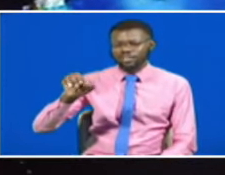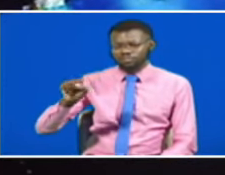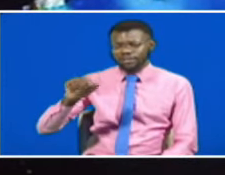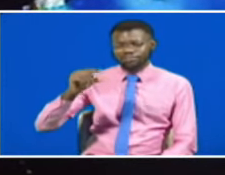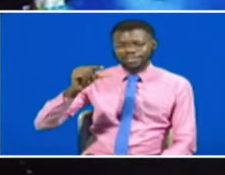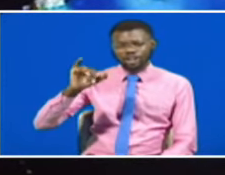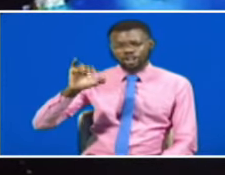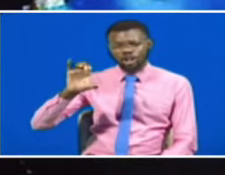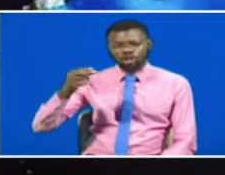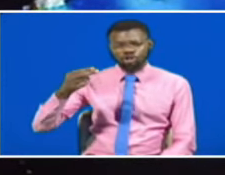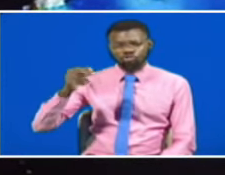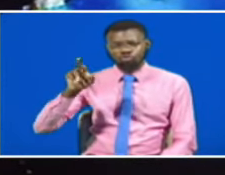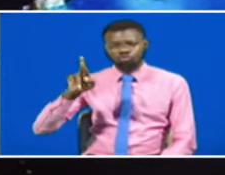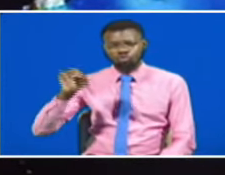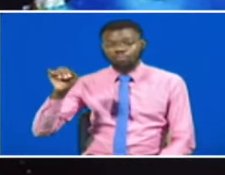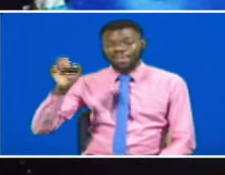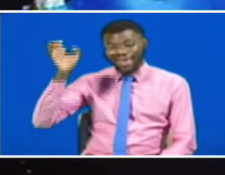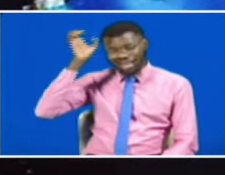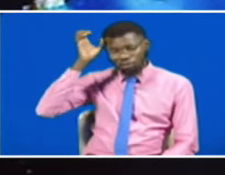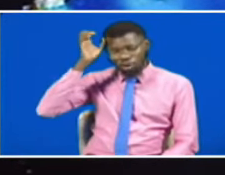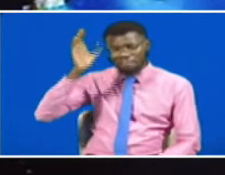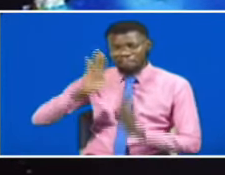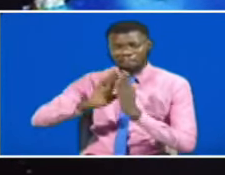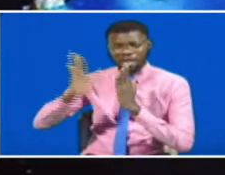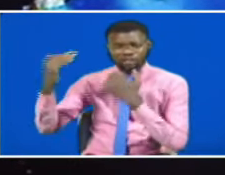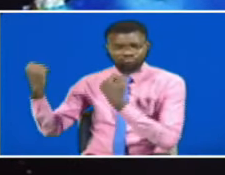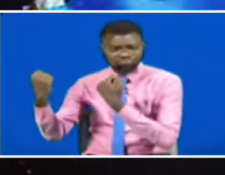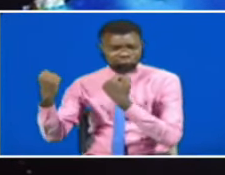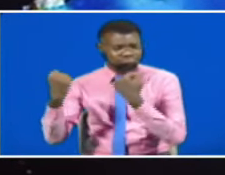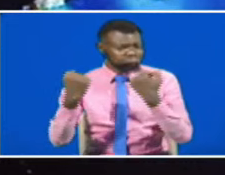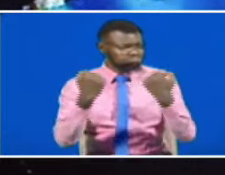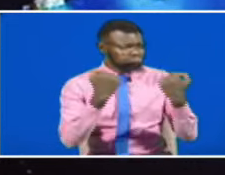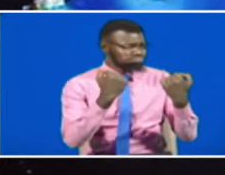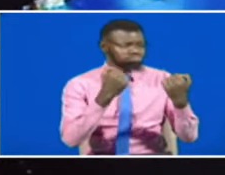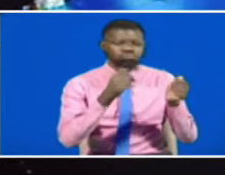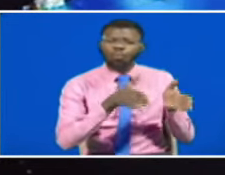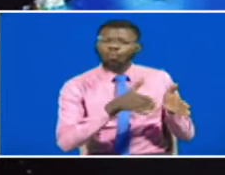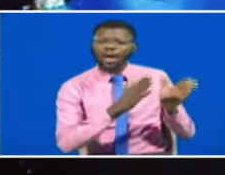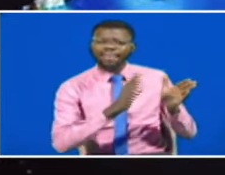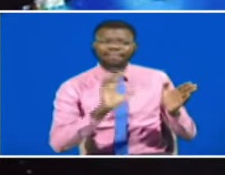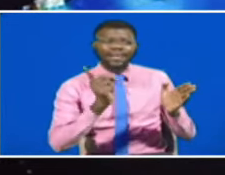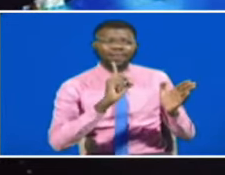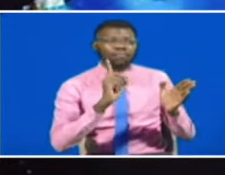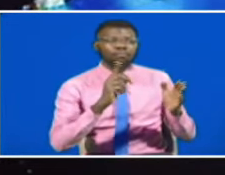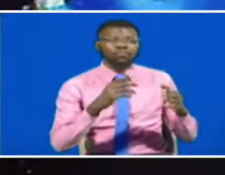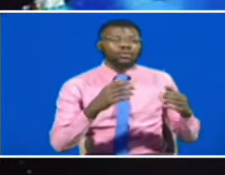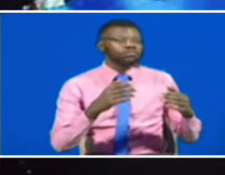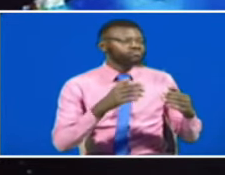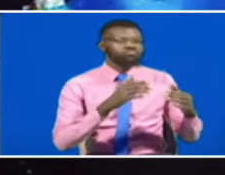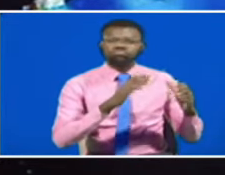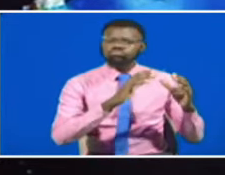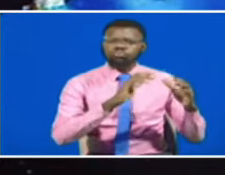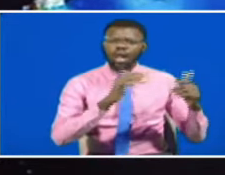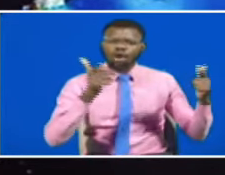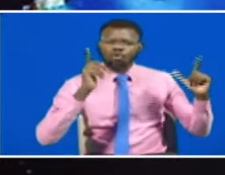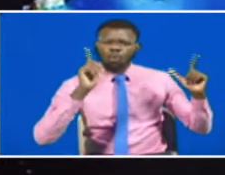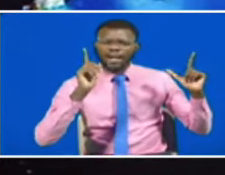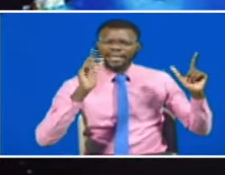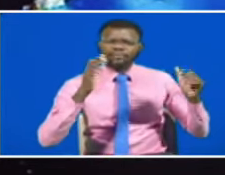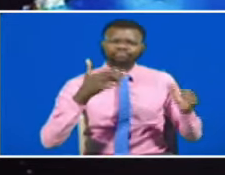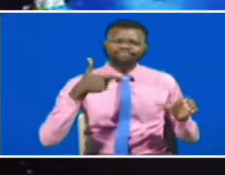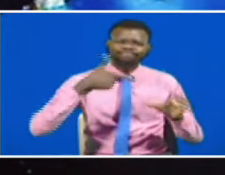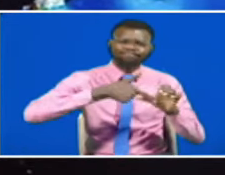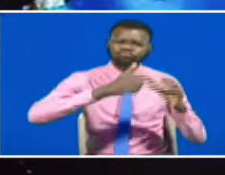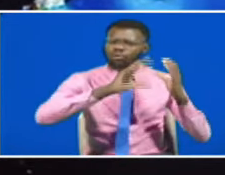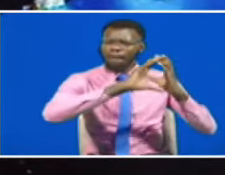la Eldoret Express lilokuwa likielekea Nairobi liligongana na lori la mafuta lilokuwa limesimama eneo la Muguga